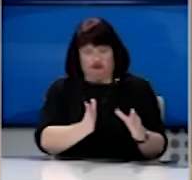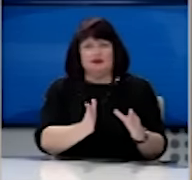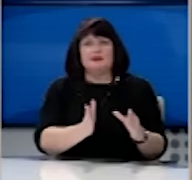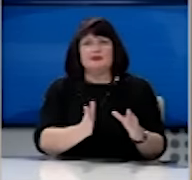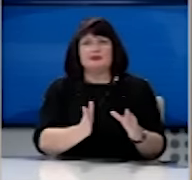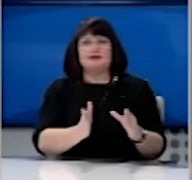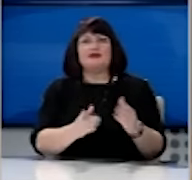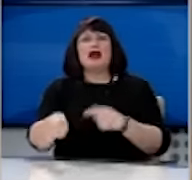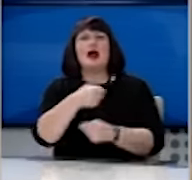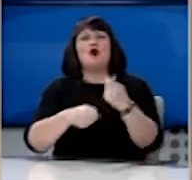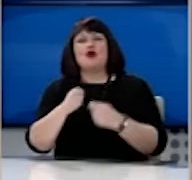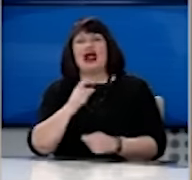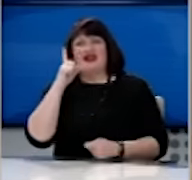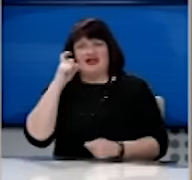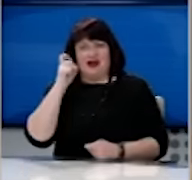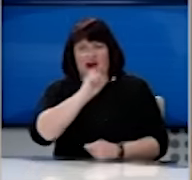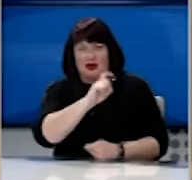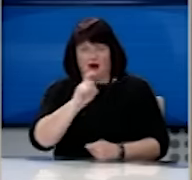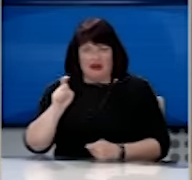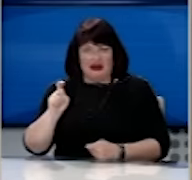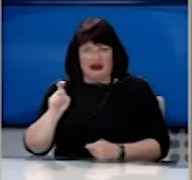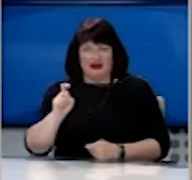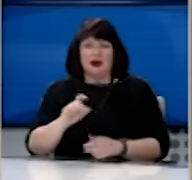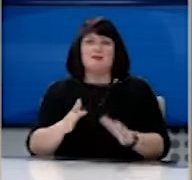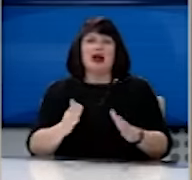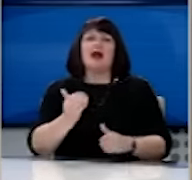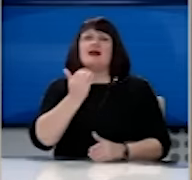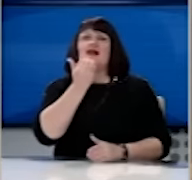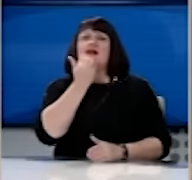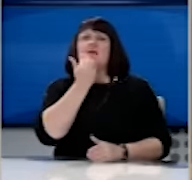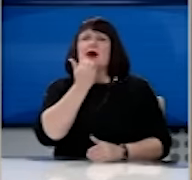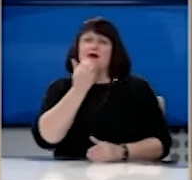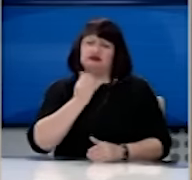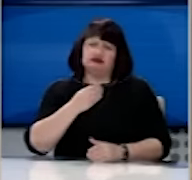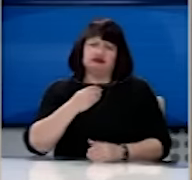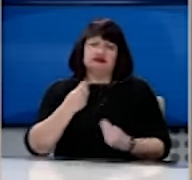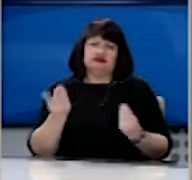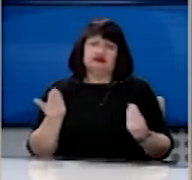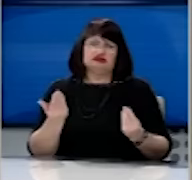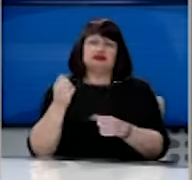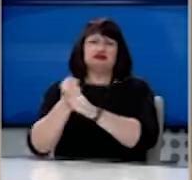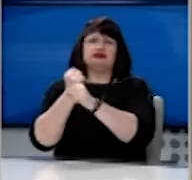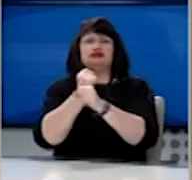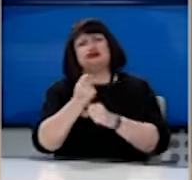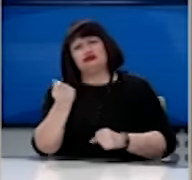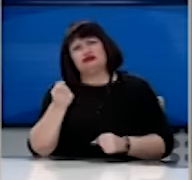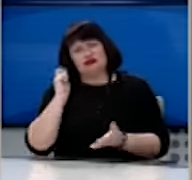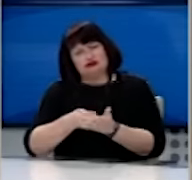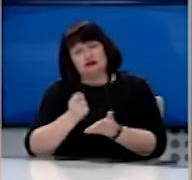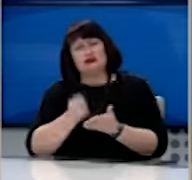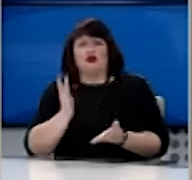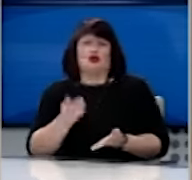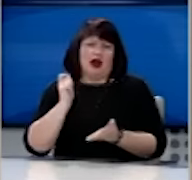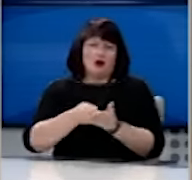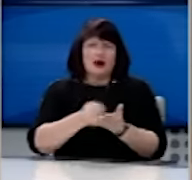μια αγορά 10 εκατομμυρίων με τη συγκεκριμένη αγοραστική δύναμη που έχουν οι εργαζόμενοι, οι πολίτες εδώ στην